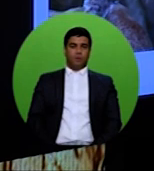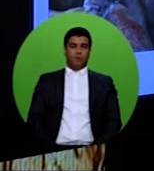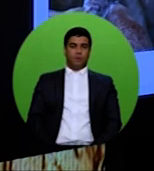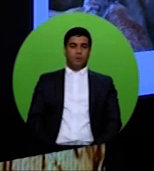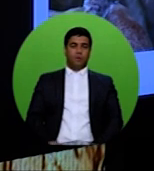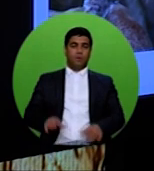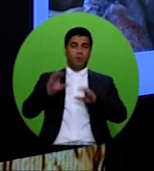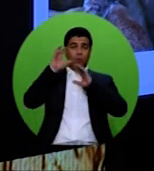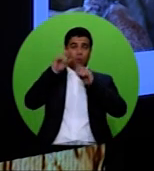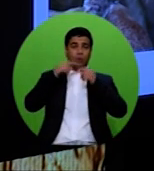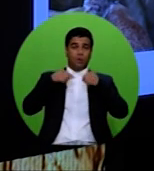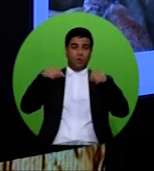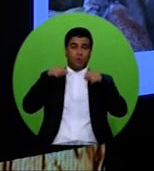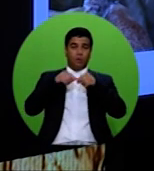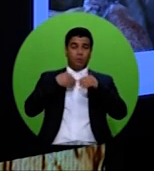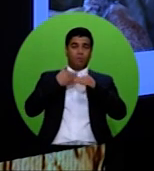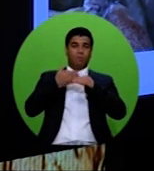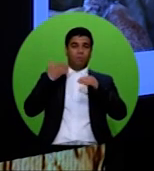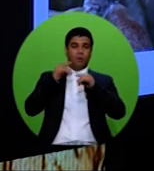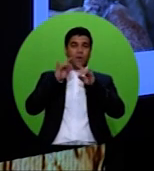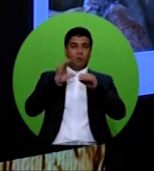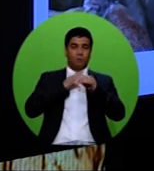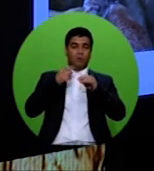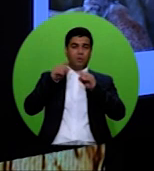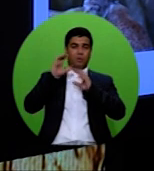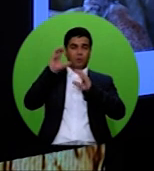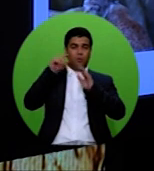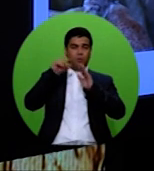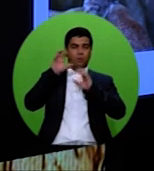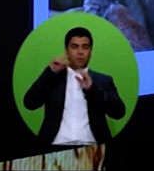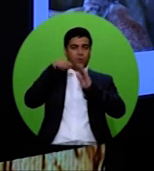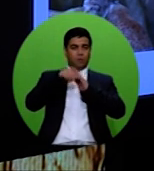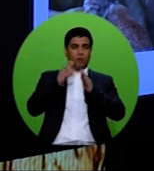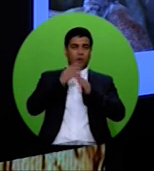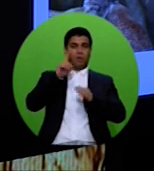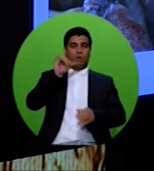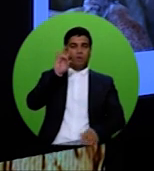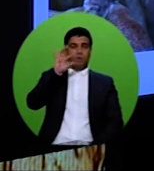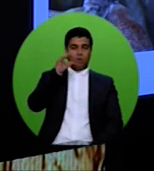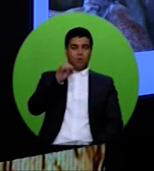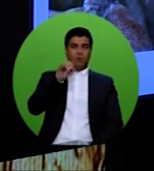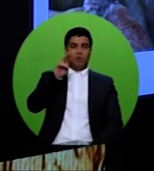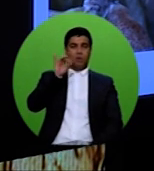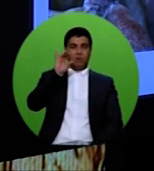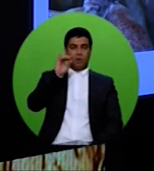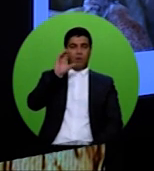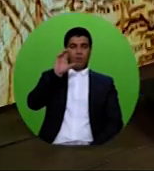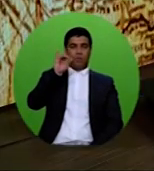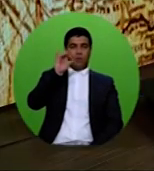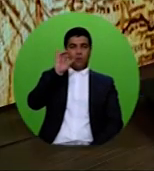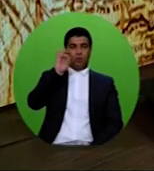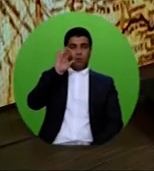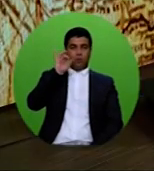В горных территориях, а мы с вами сказали, здесь расположен Заравшанский хребет, Гесарский хребет, Байсунтак,